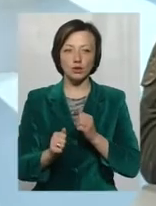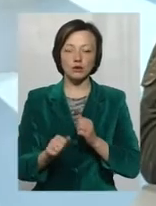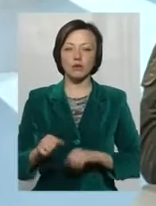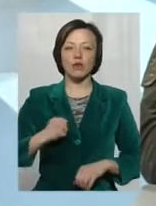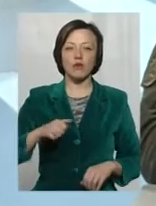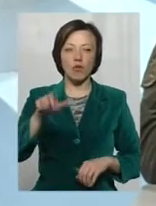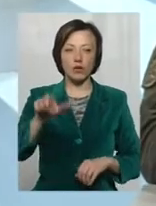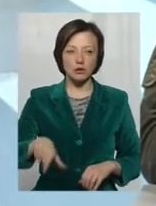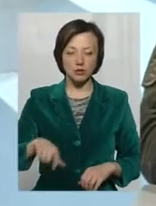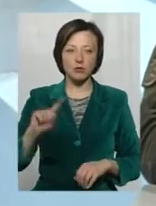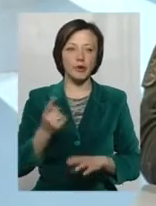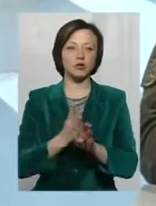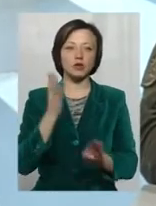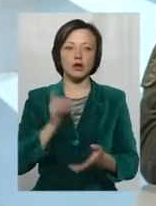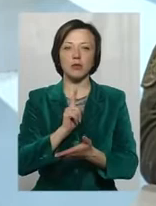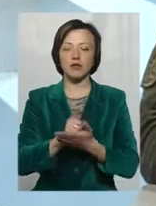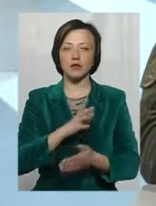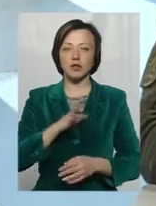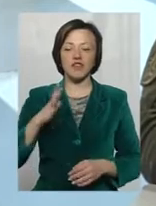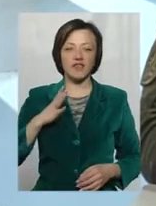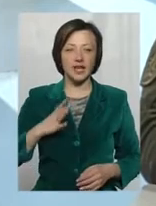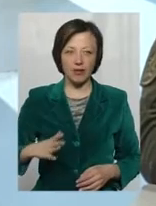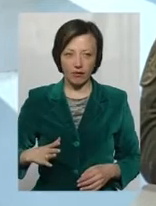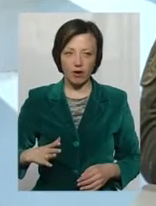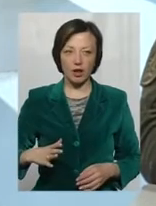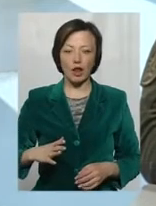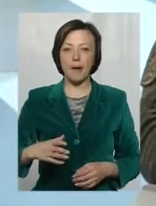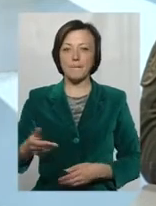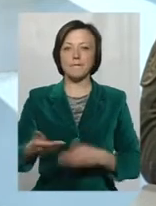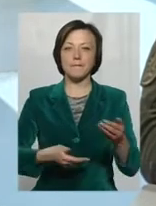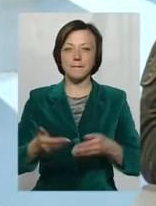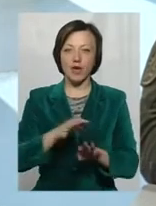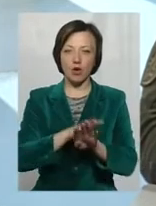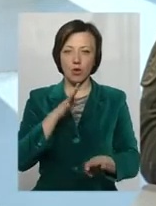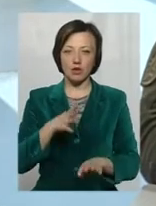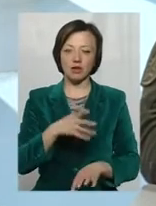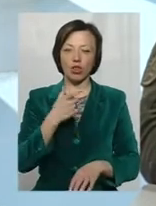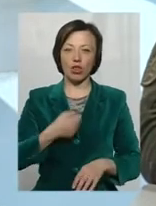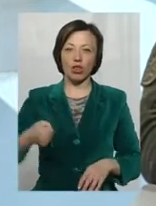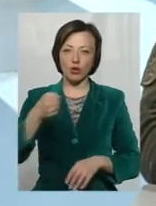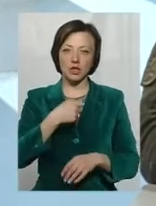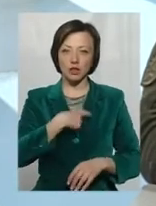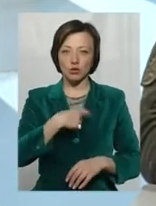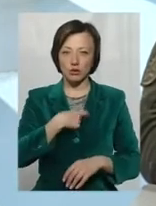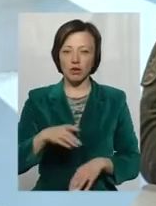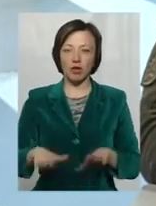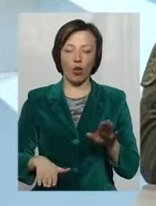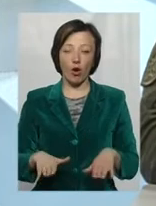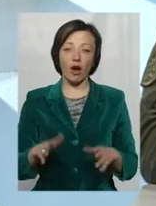воїн, він в першу чергу повинен бути витривалий. Піхота, вона все носить на собі, все на ногах носить.